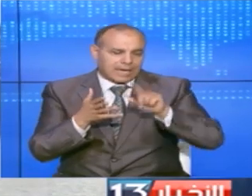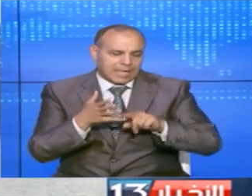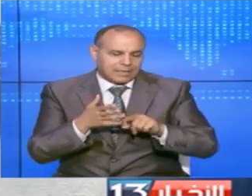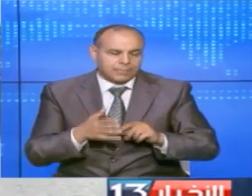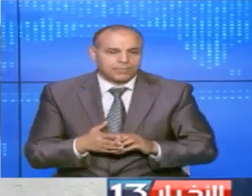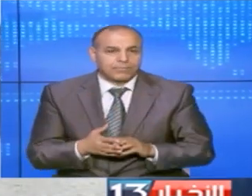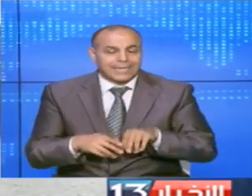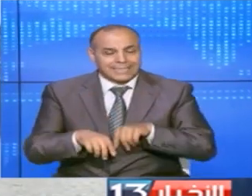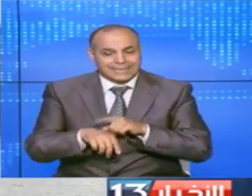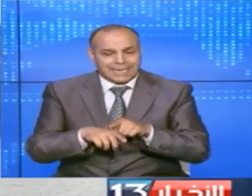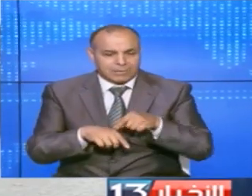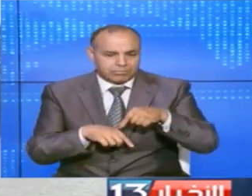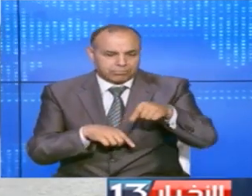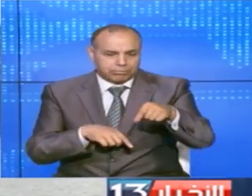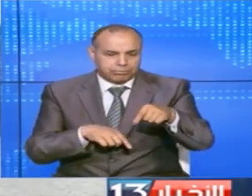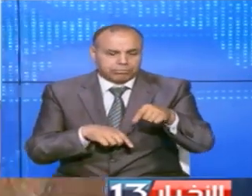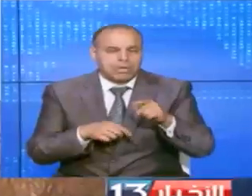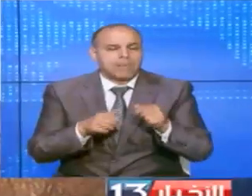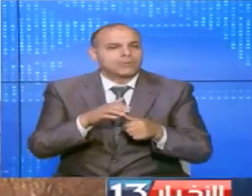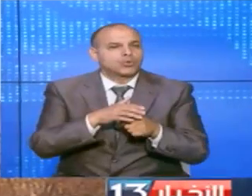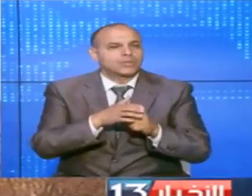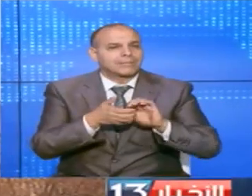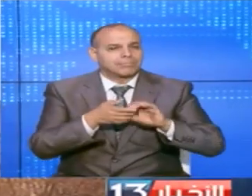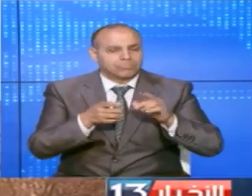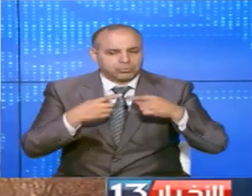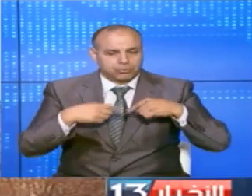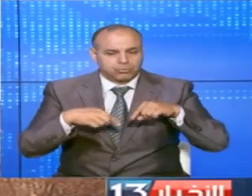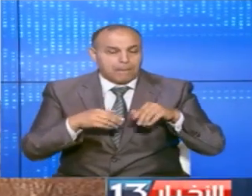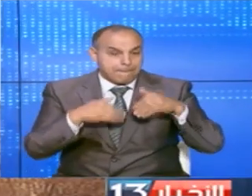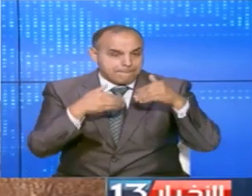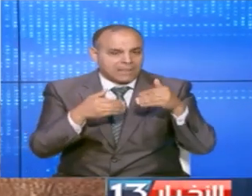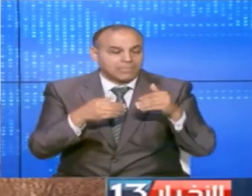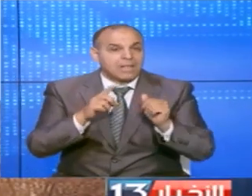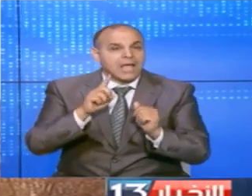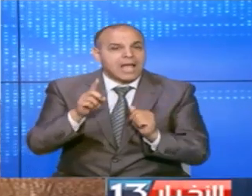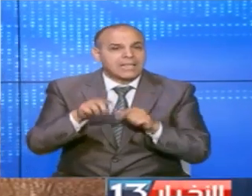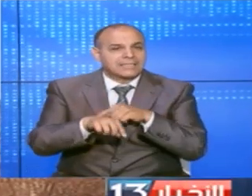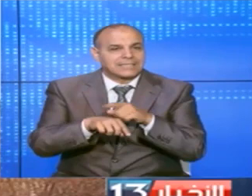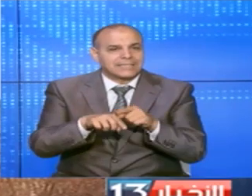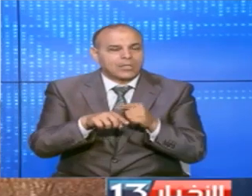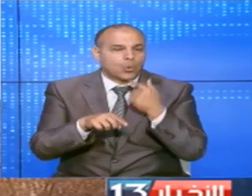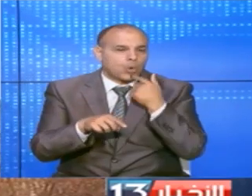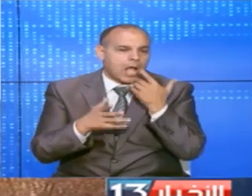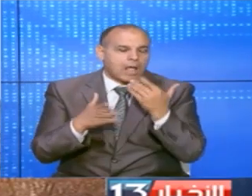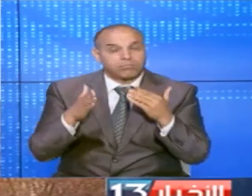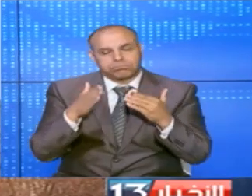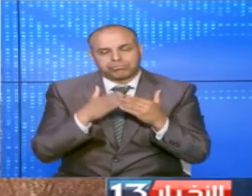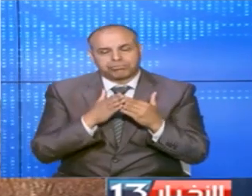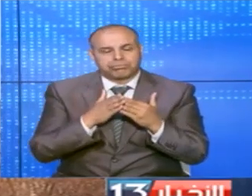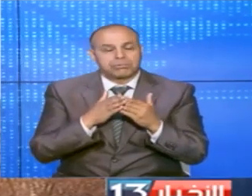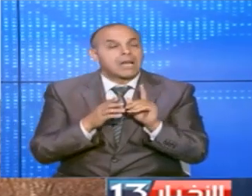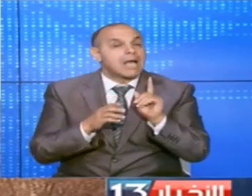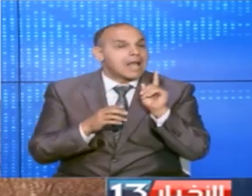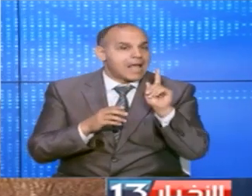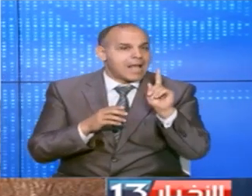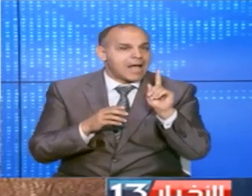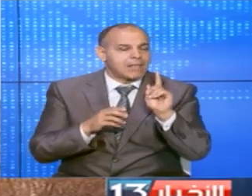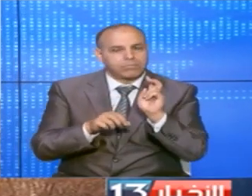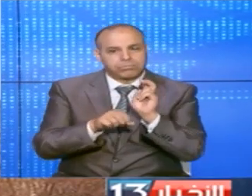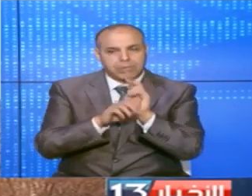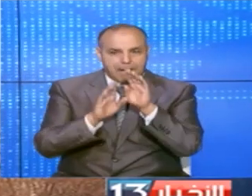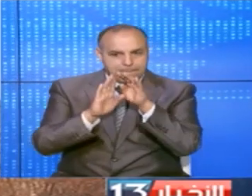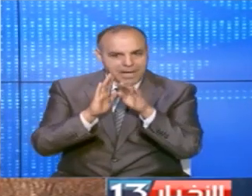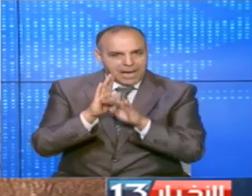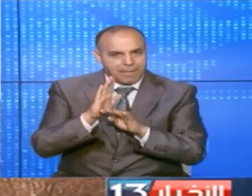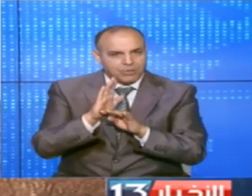ساعات تفصل القاده الاوروبيين عن قمتهم المرتقبه وهي ساعات ستكون حاسمه باعتبارها ستضع خطه